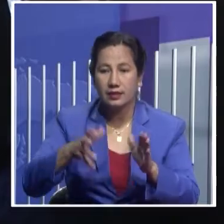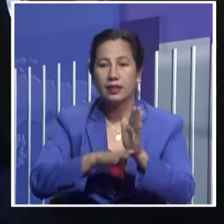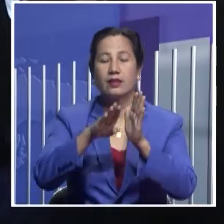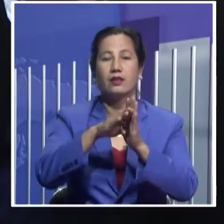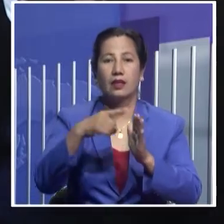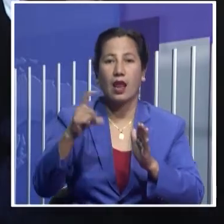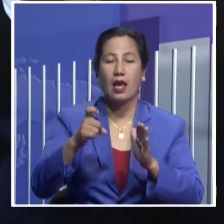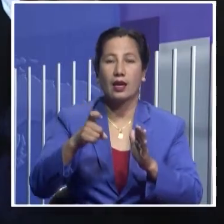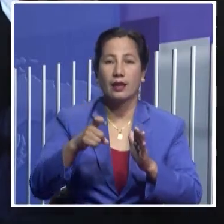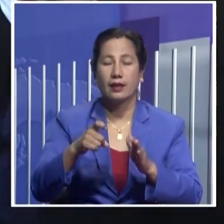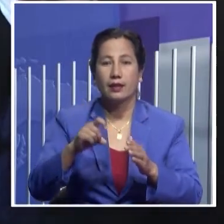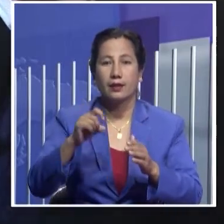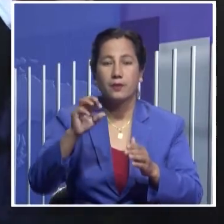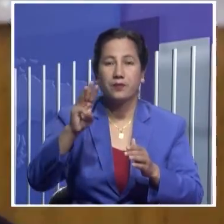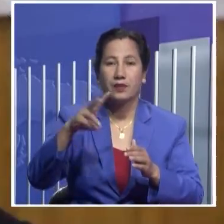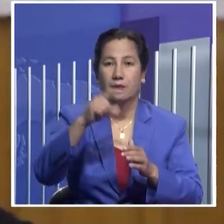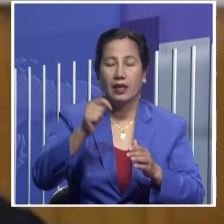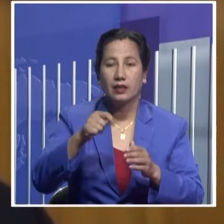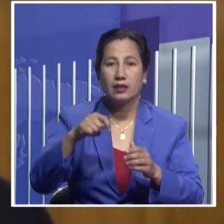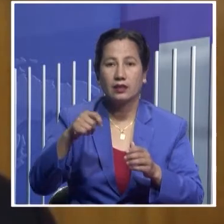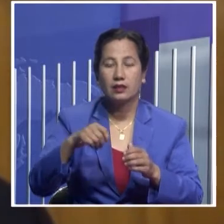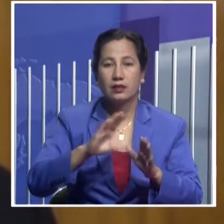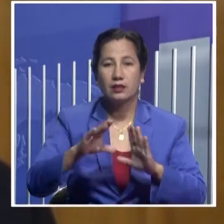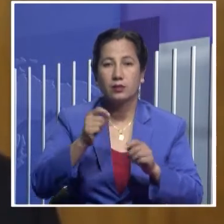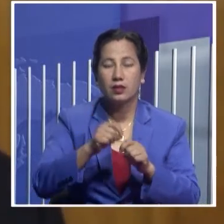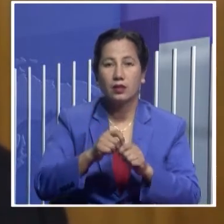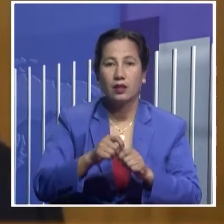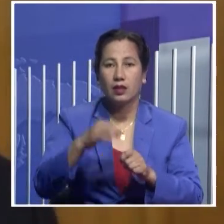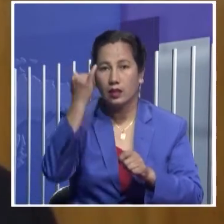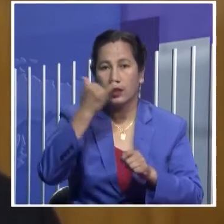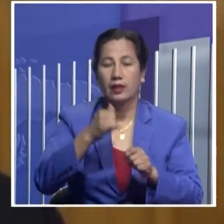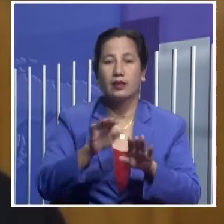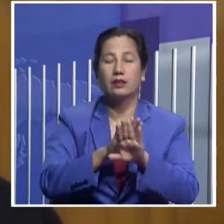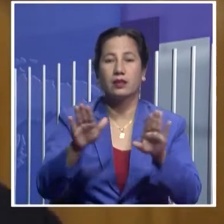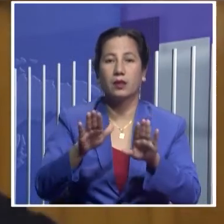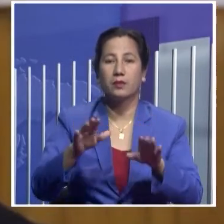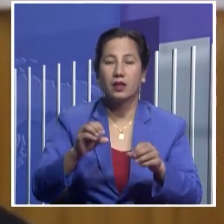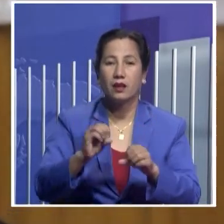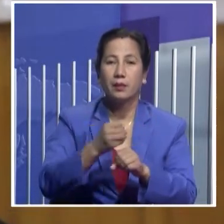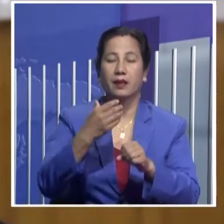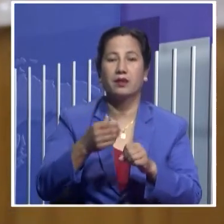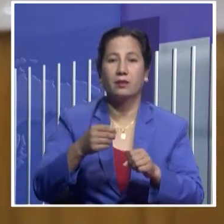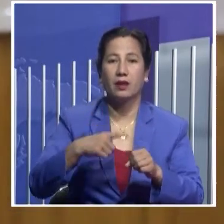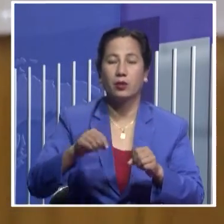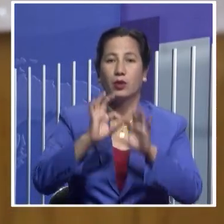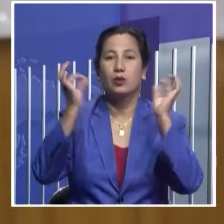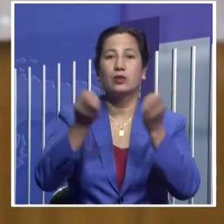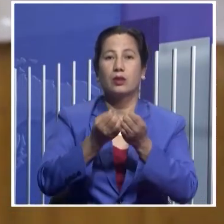लागि मार्गदर्शक बन्ने बताउनुभयो। गर्ने हुन्छ लैङ्गिक समानता प्राप्तिमा हाम्रो